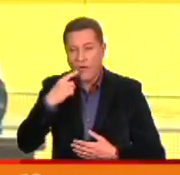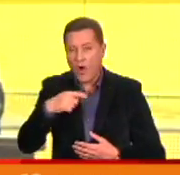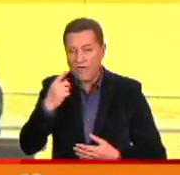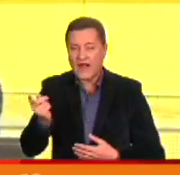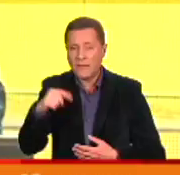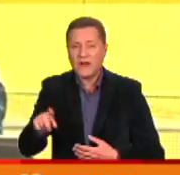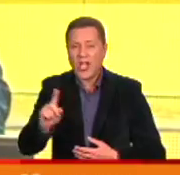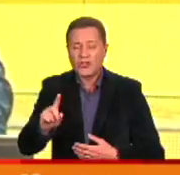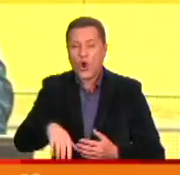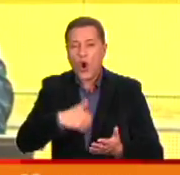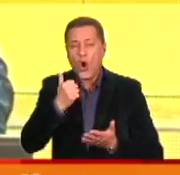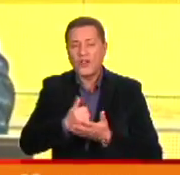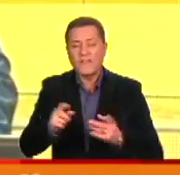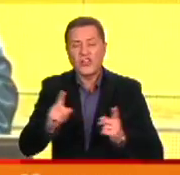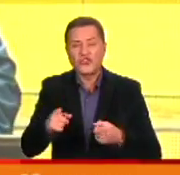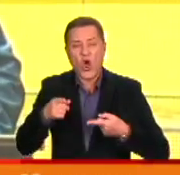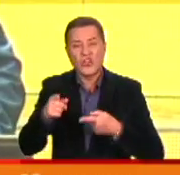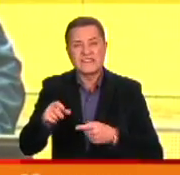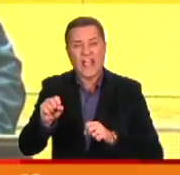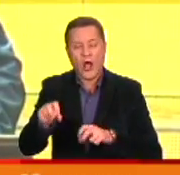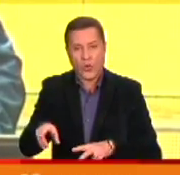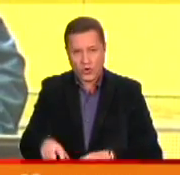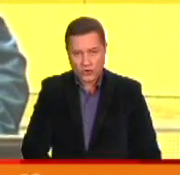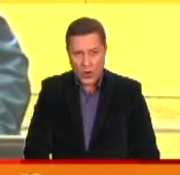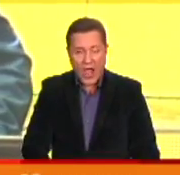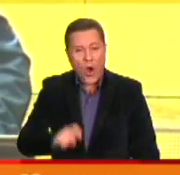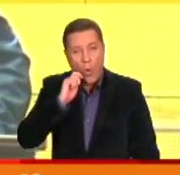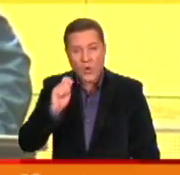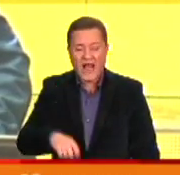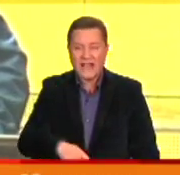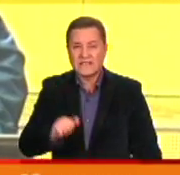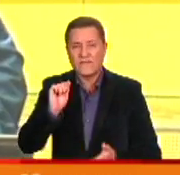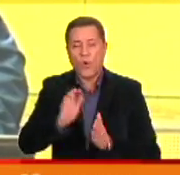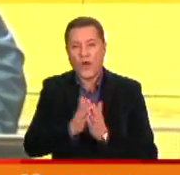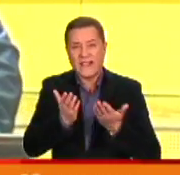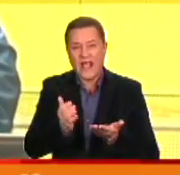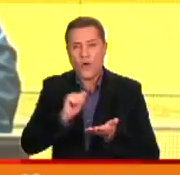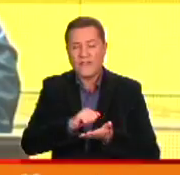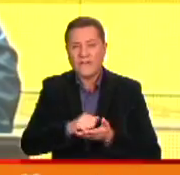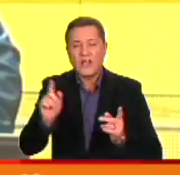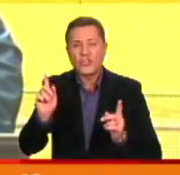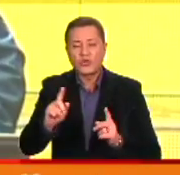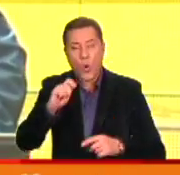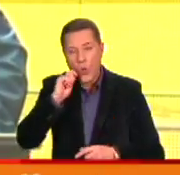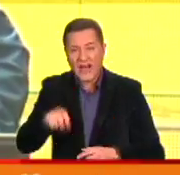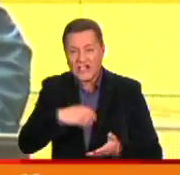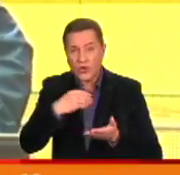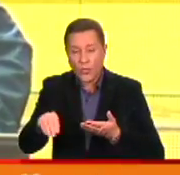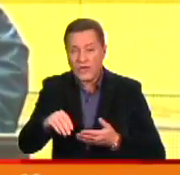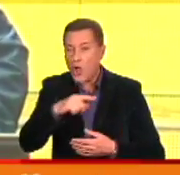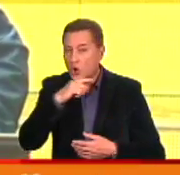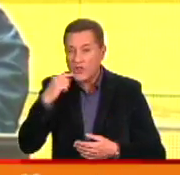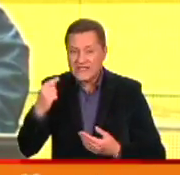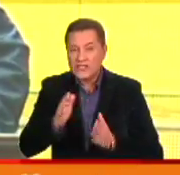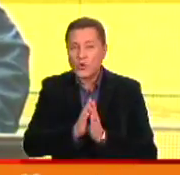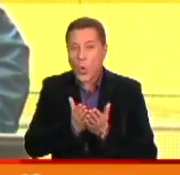те, що головне, що загрожує українському книговидавництву, це те, що українці купують російську книгу,